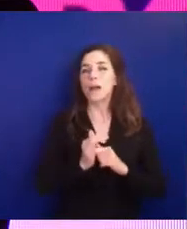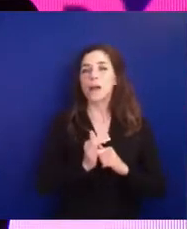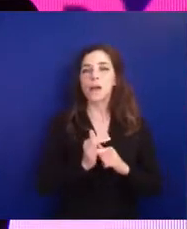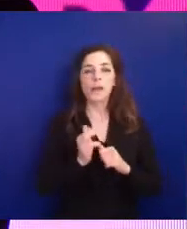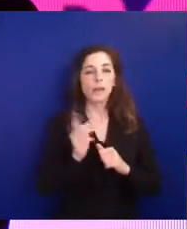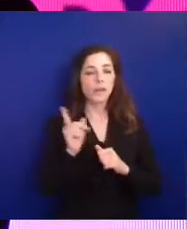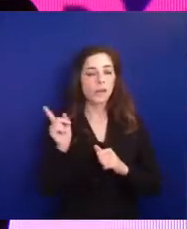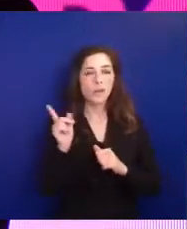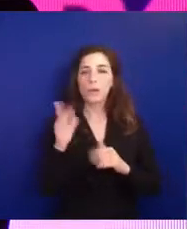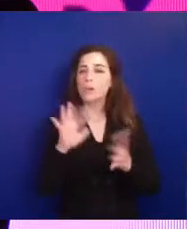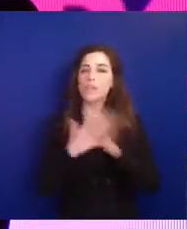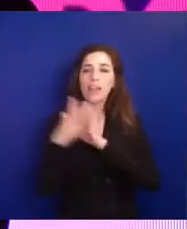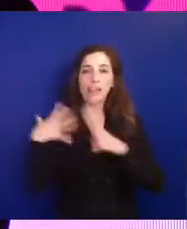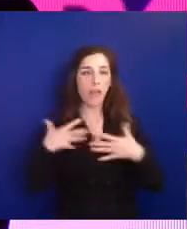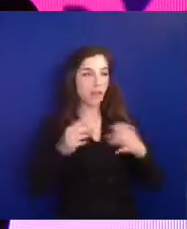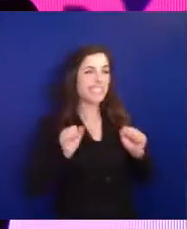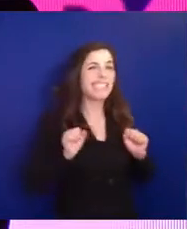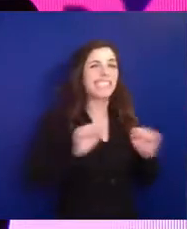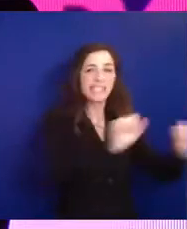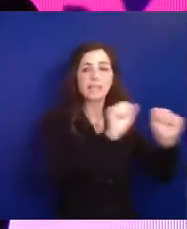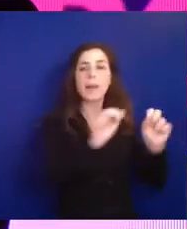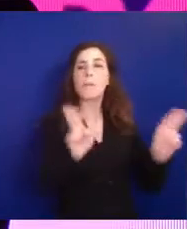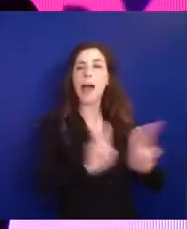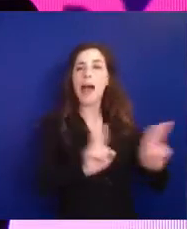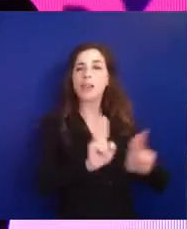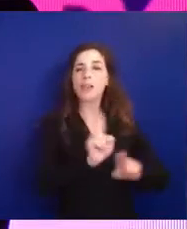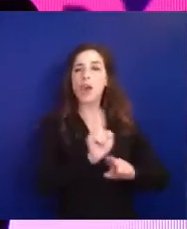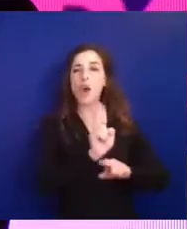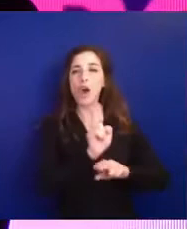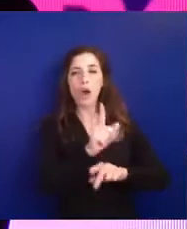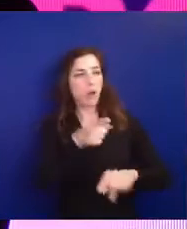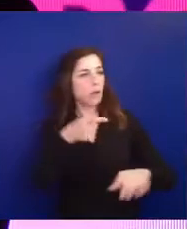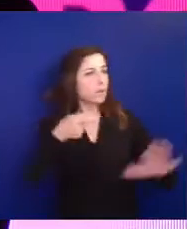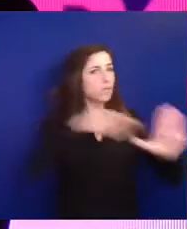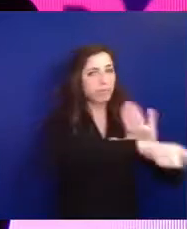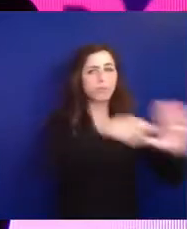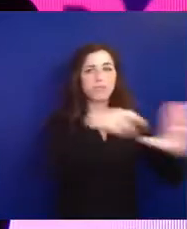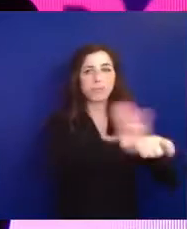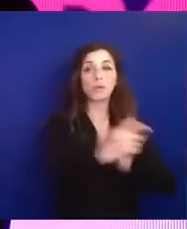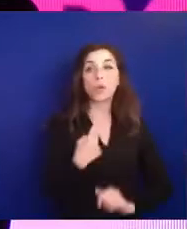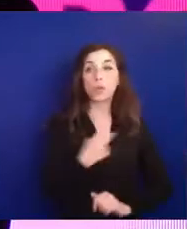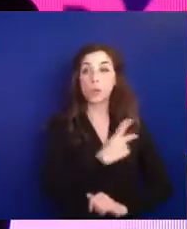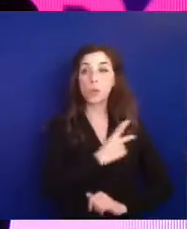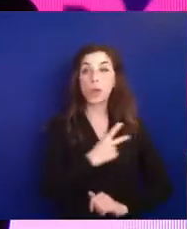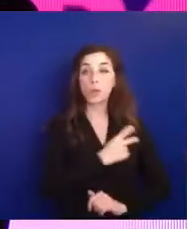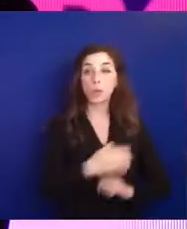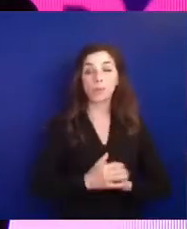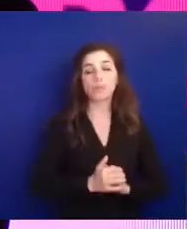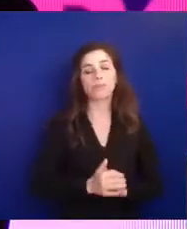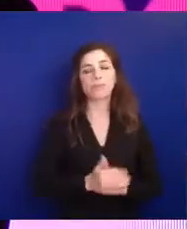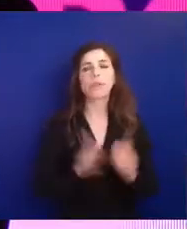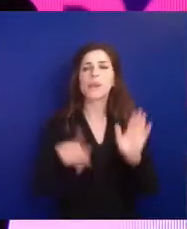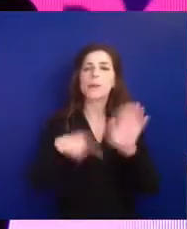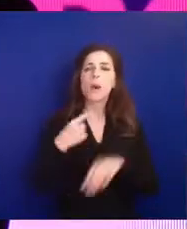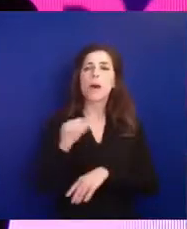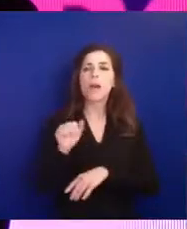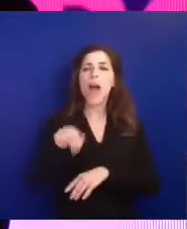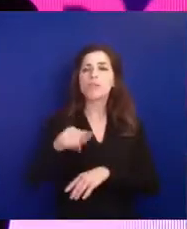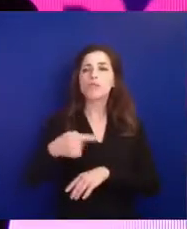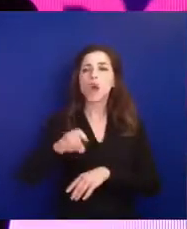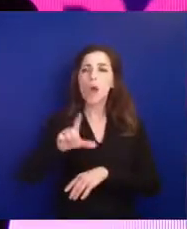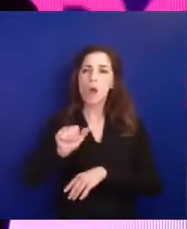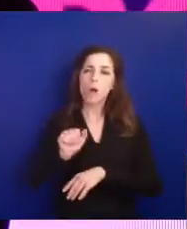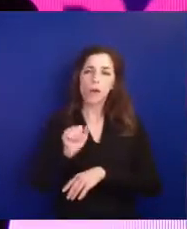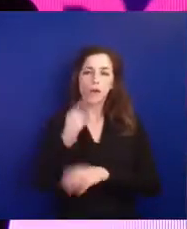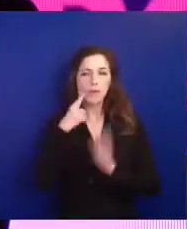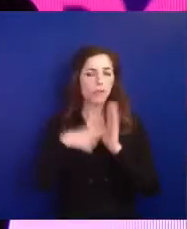verso il bagno e ci chiusero dentro a chiave a un certo punto angelo aprì la porta era solo ci